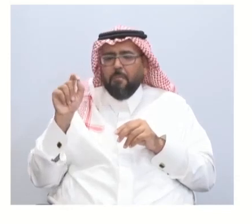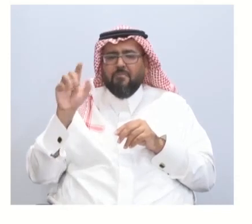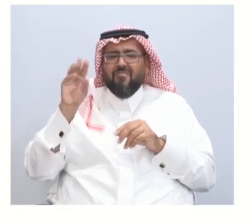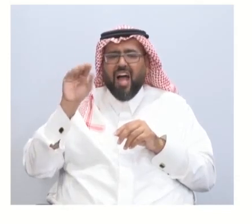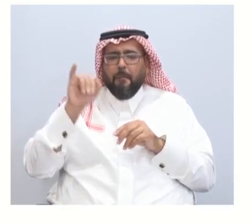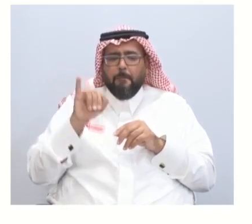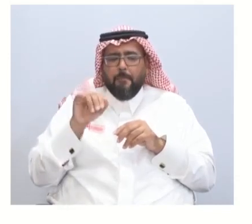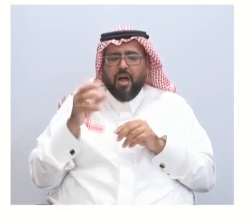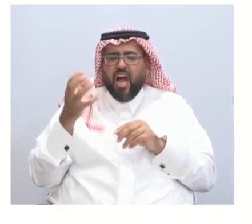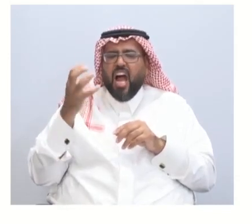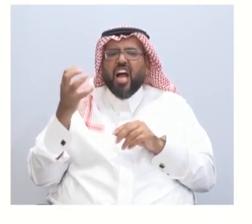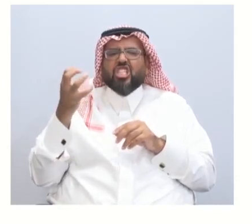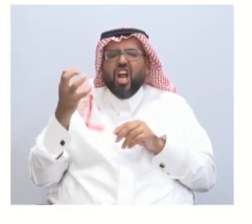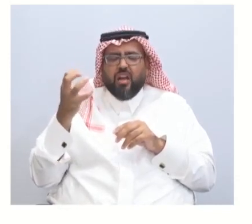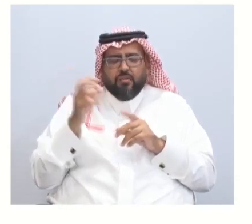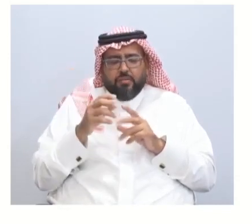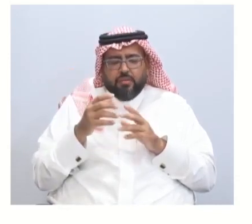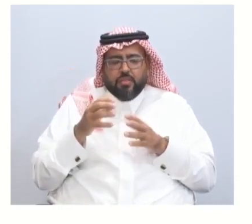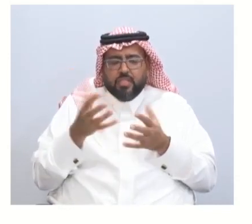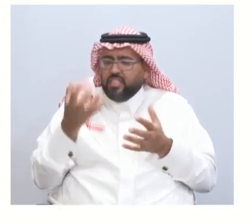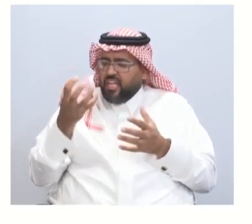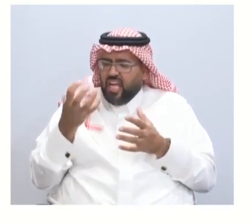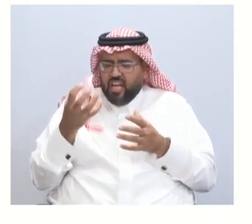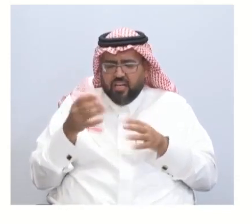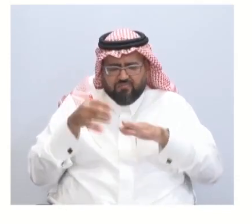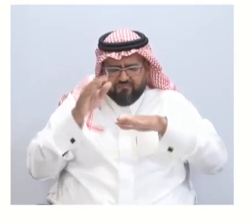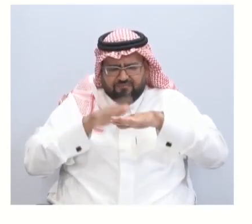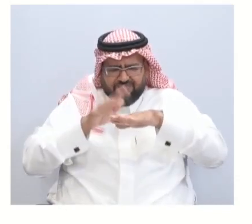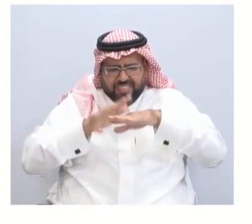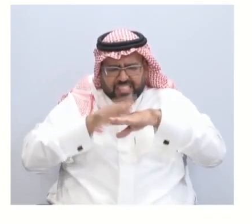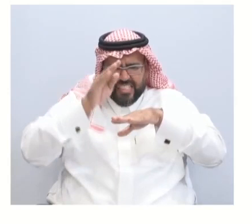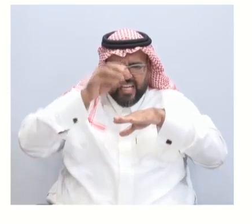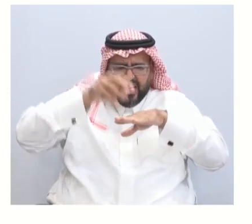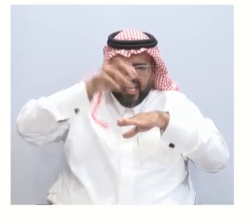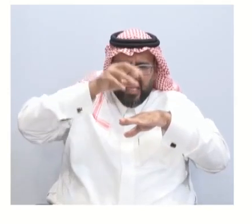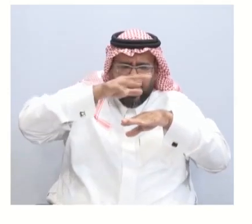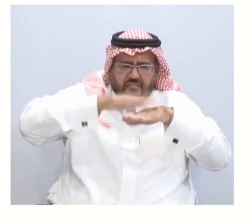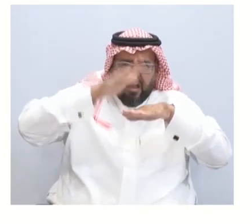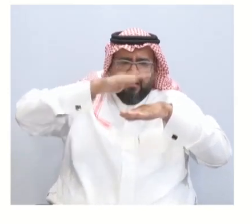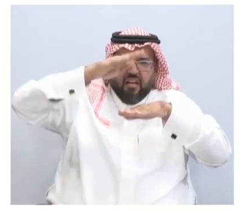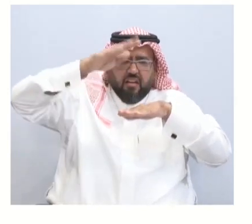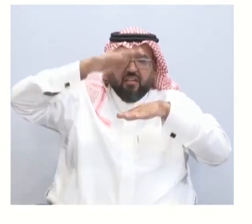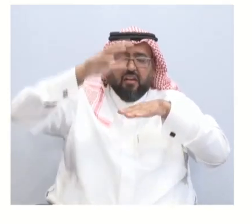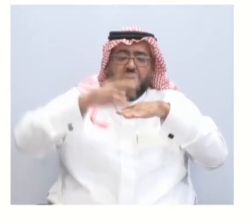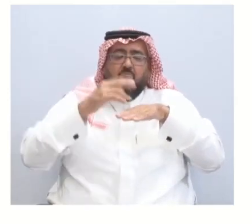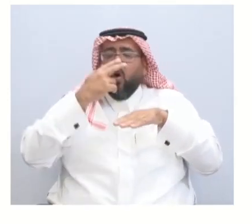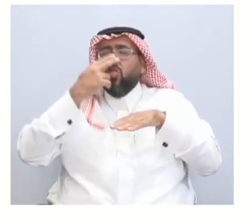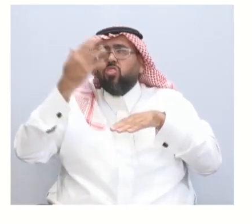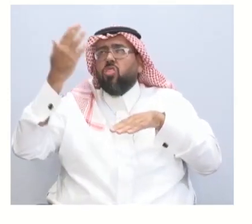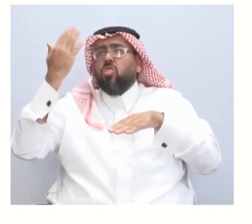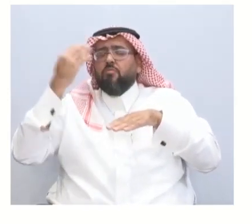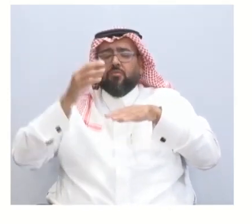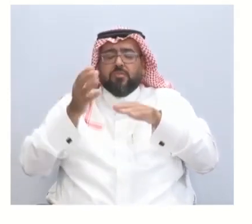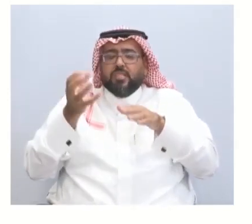وذكرنا بان الصخور الرسوبيه توفر ادله على البيئه والمناخ القديمين فقد